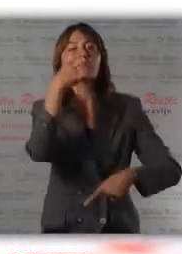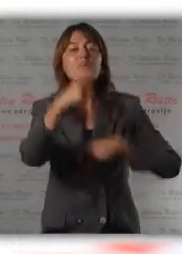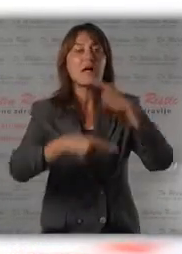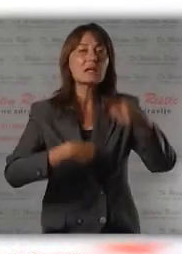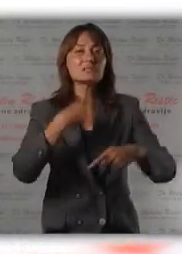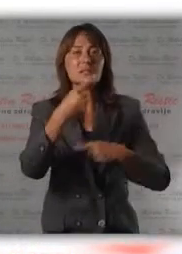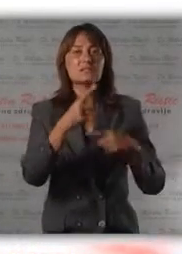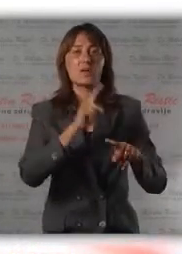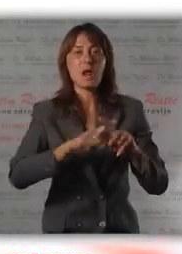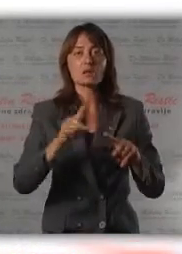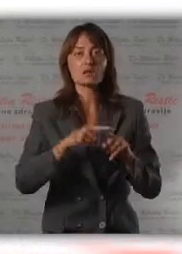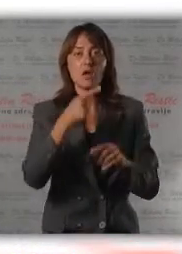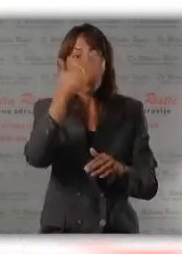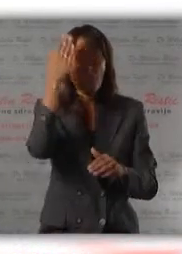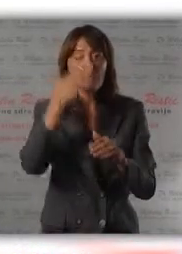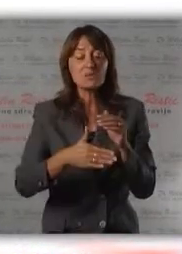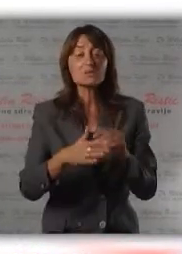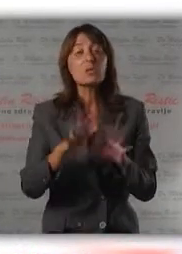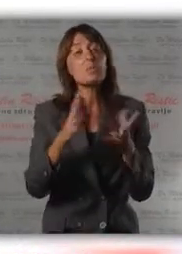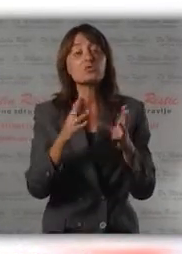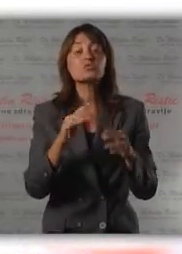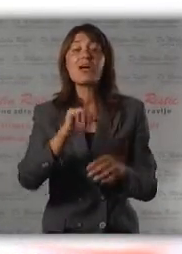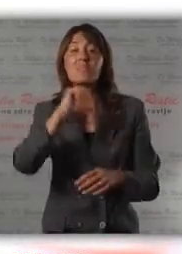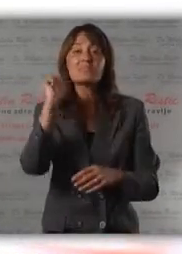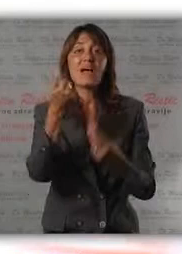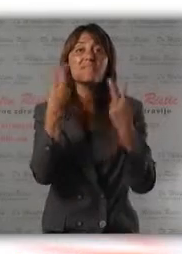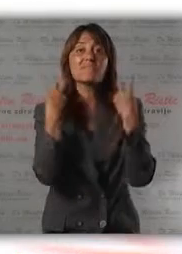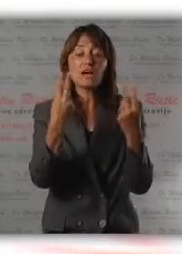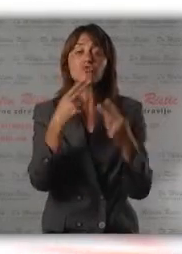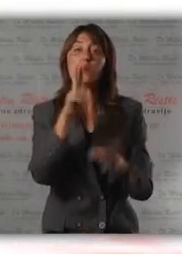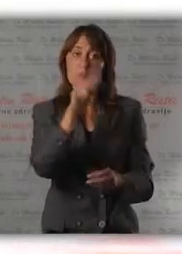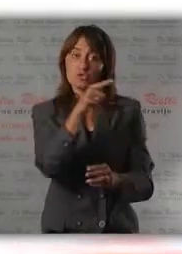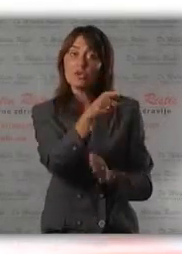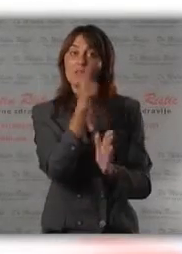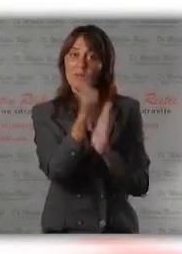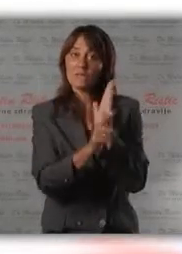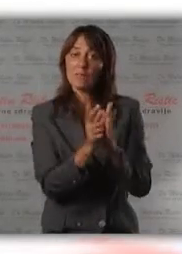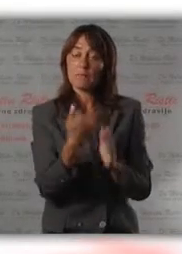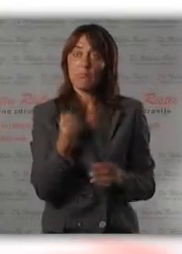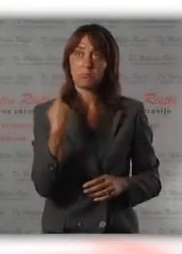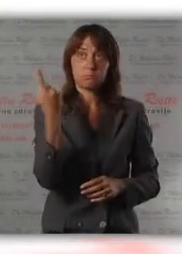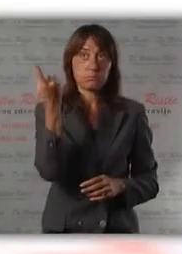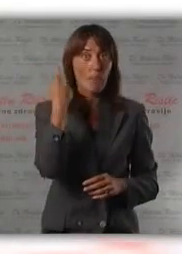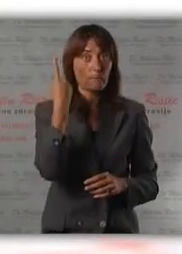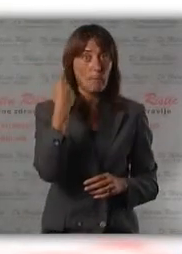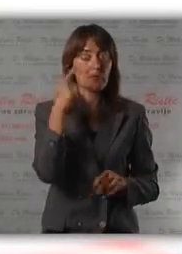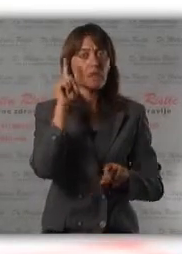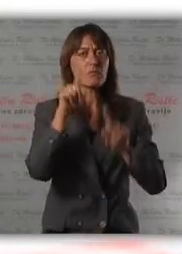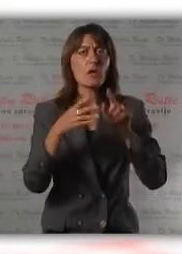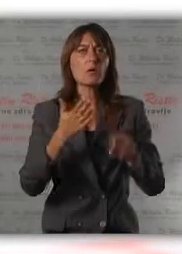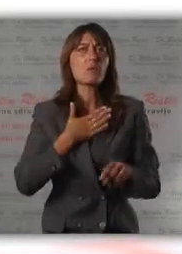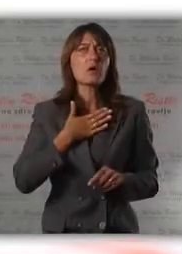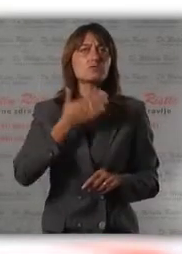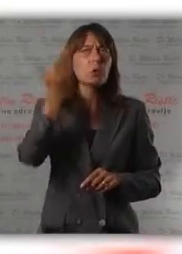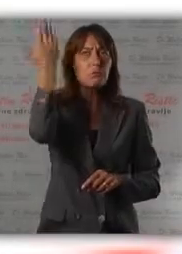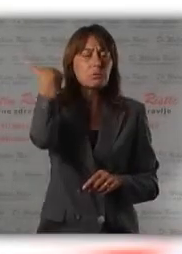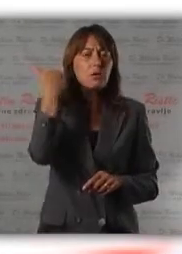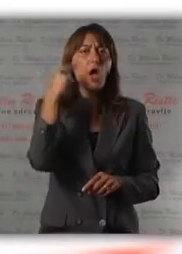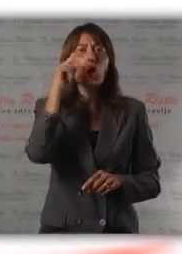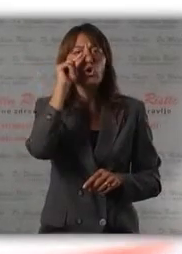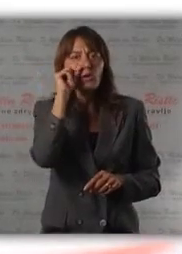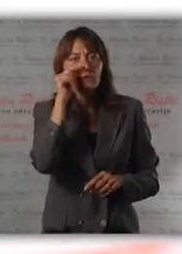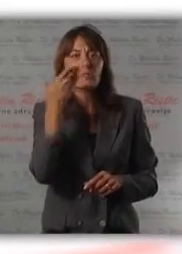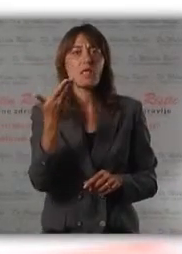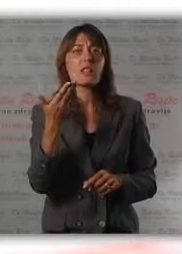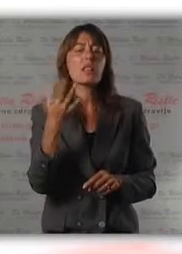genetska predispozicija. Ovo poslednje je možda i najvažnije što može na vreme da nas opomene da je neko od naših predaka, kao što